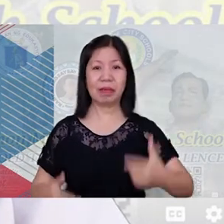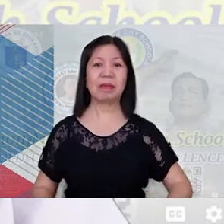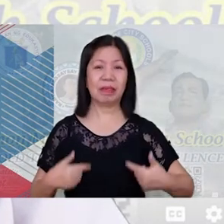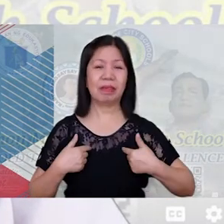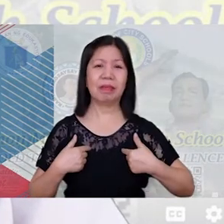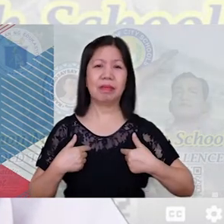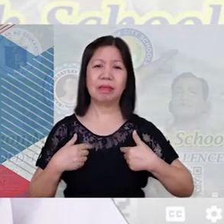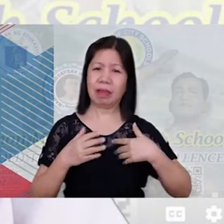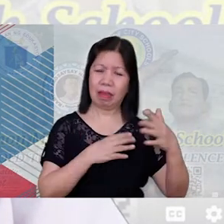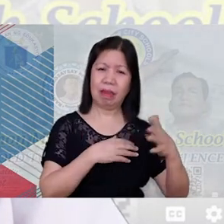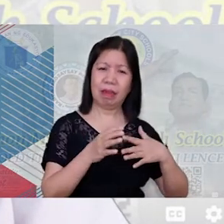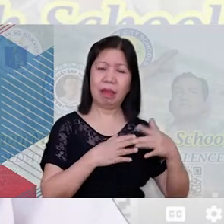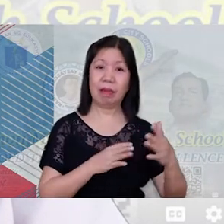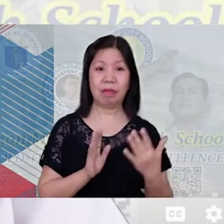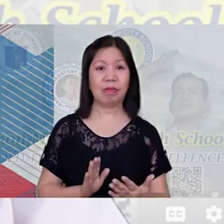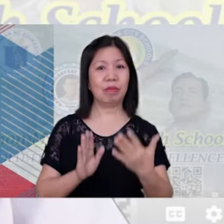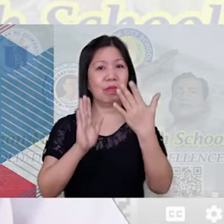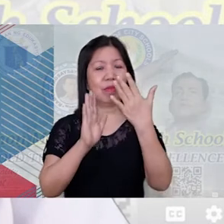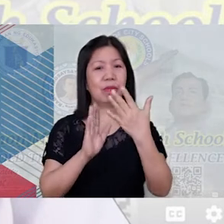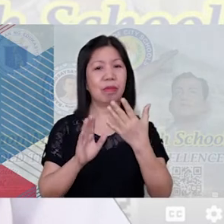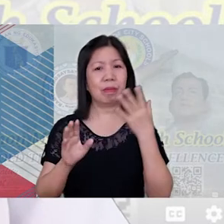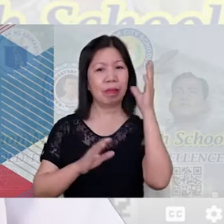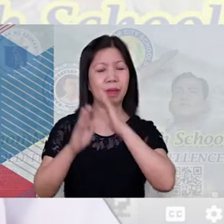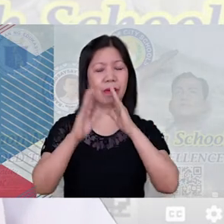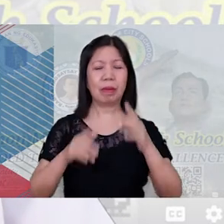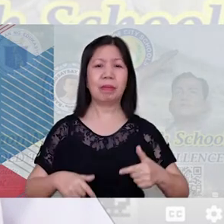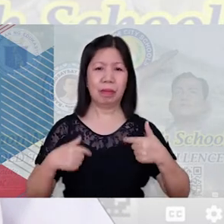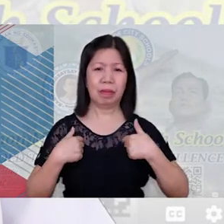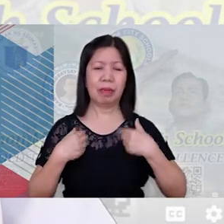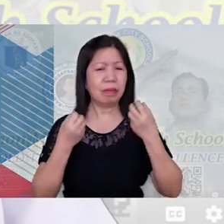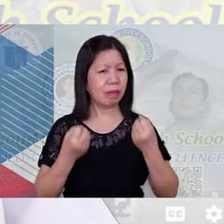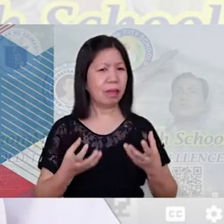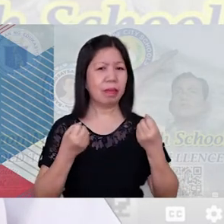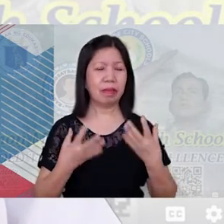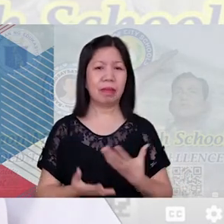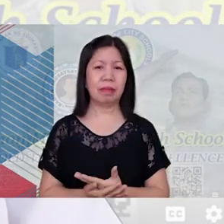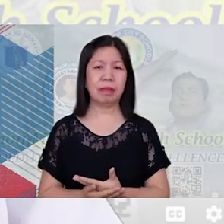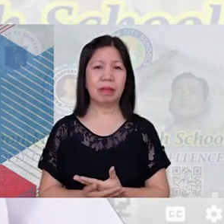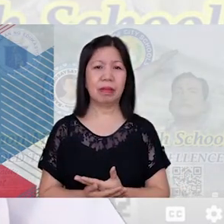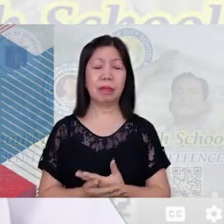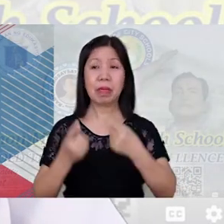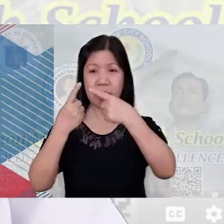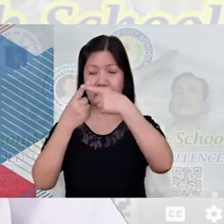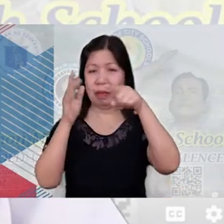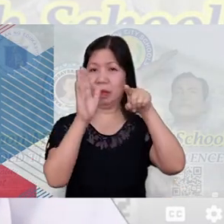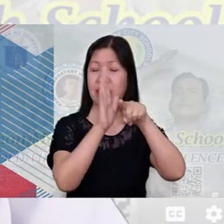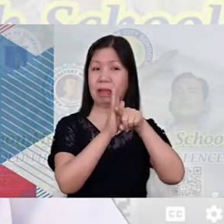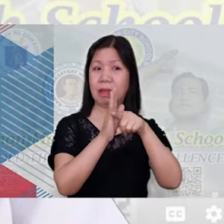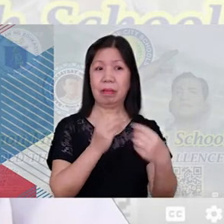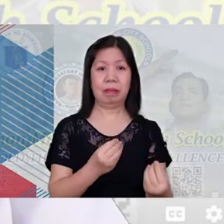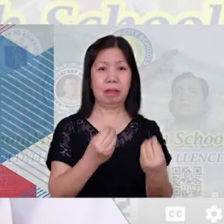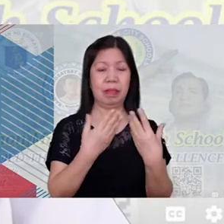ang buhay sa kabila ng ating kinaharap na unos ng buhay. Maraming positibo at negatibong dulot